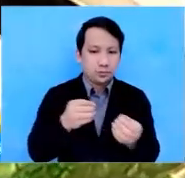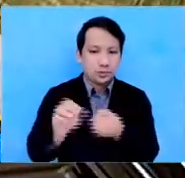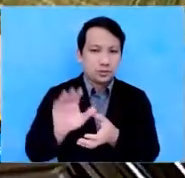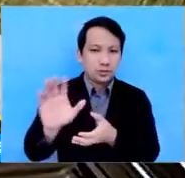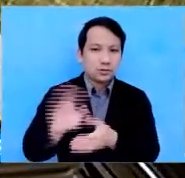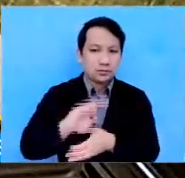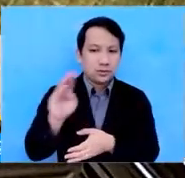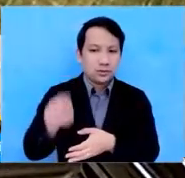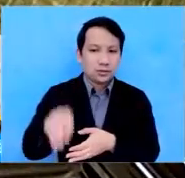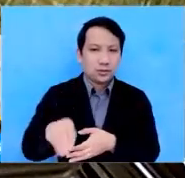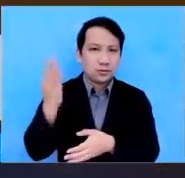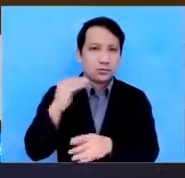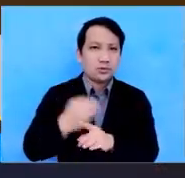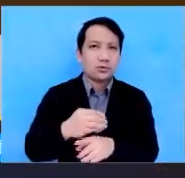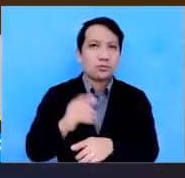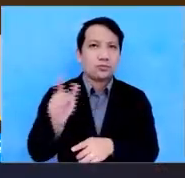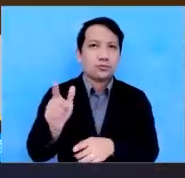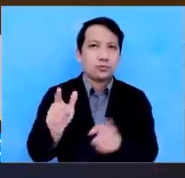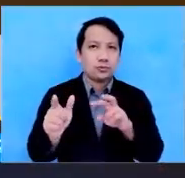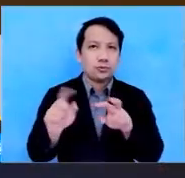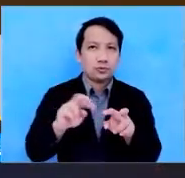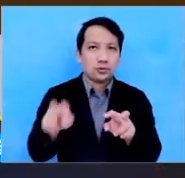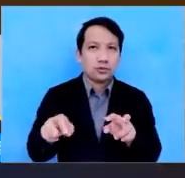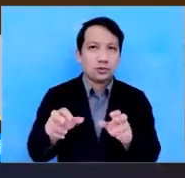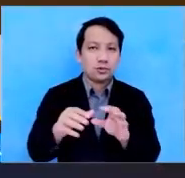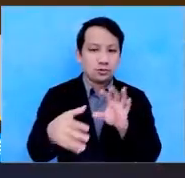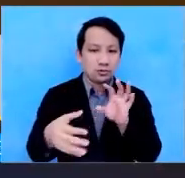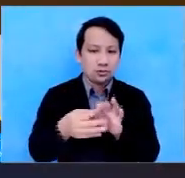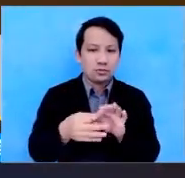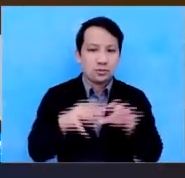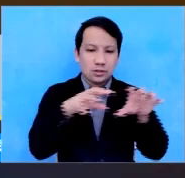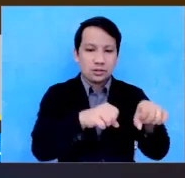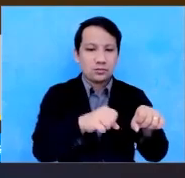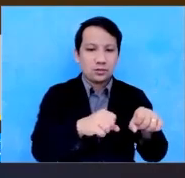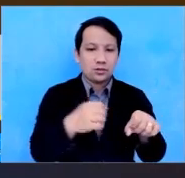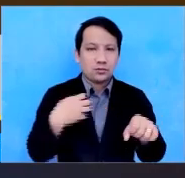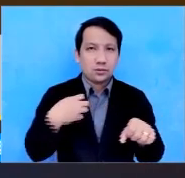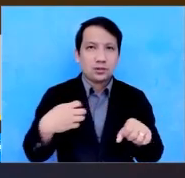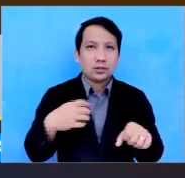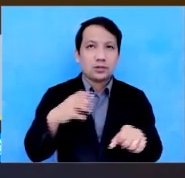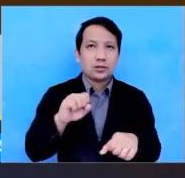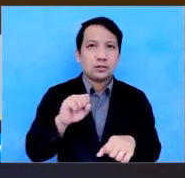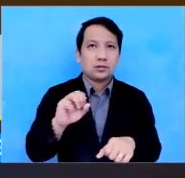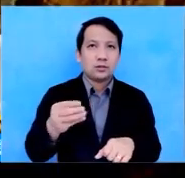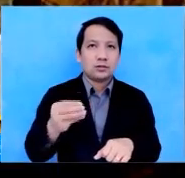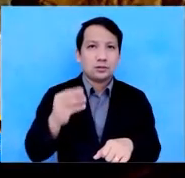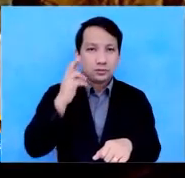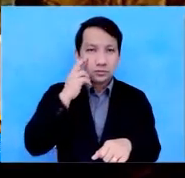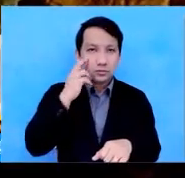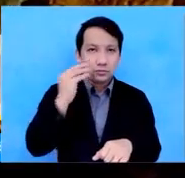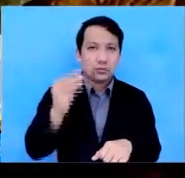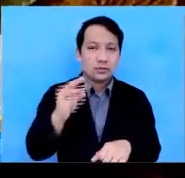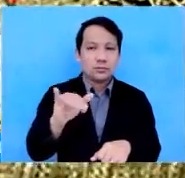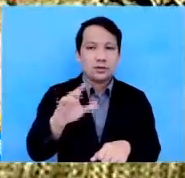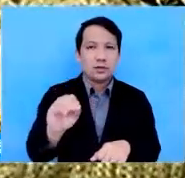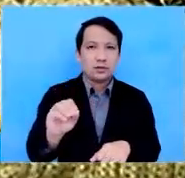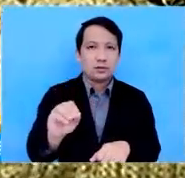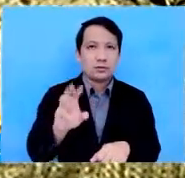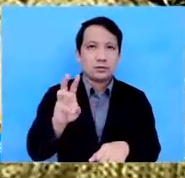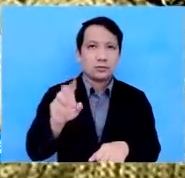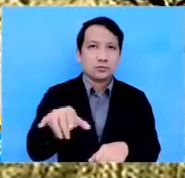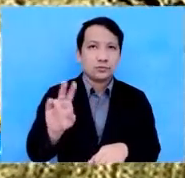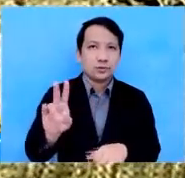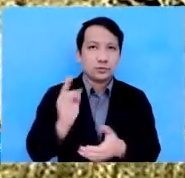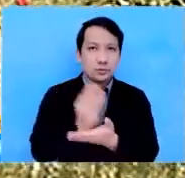Maynila noong October 2022 kung saan inaresto si Police Master Sergeant Rodolfo Mayo. 6.7